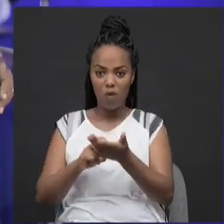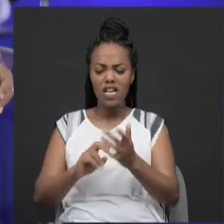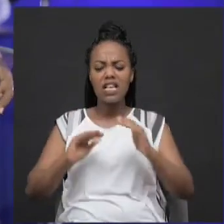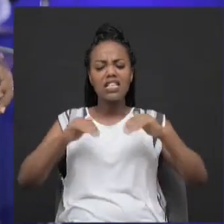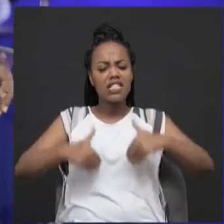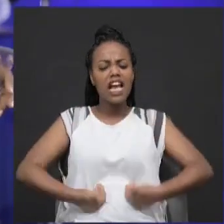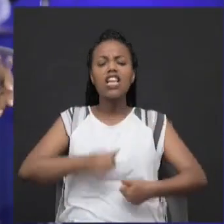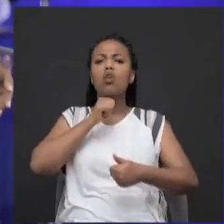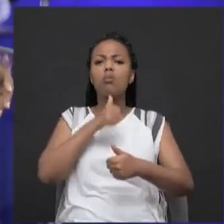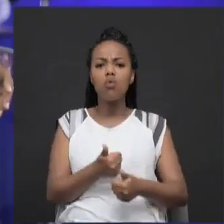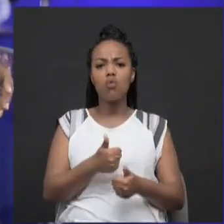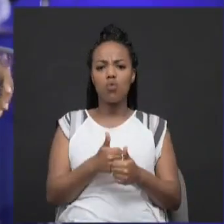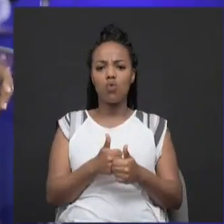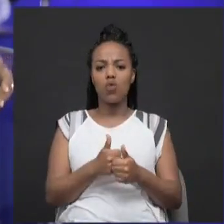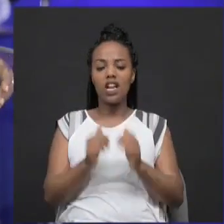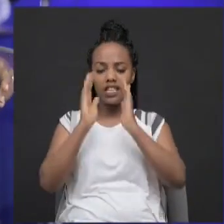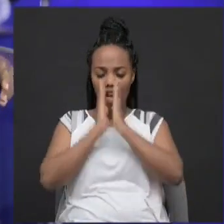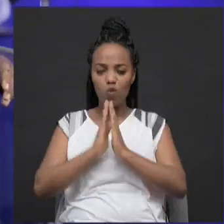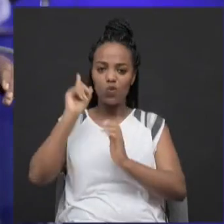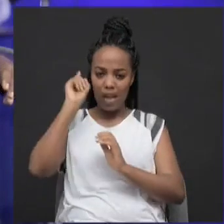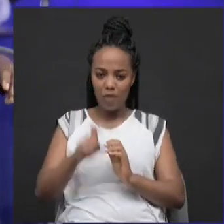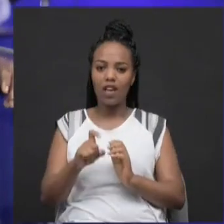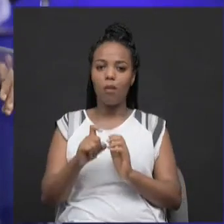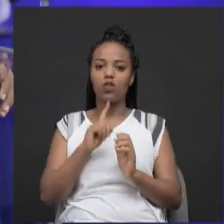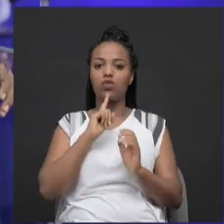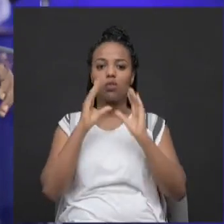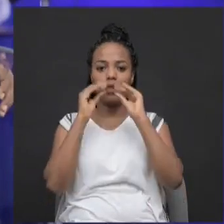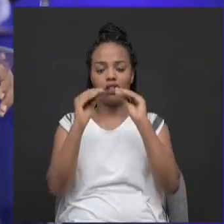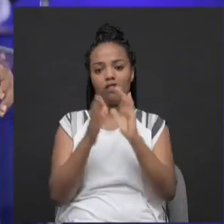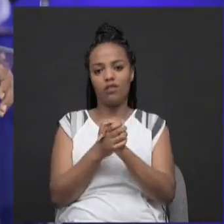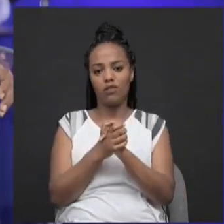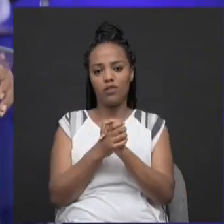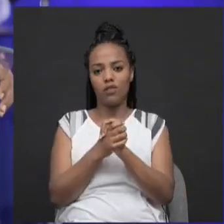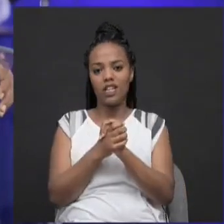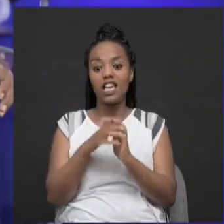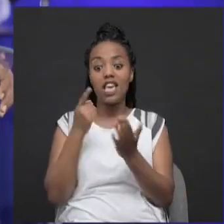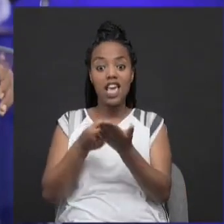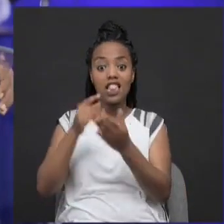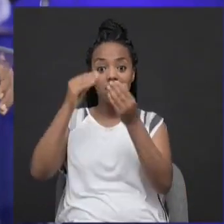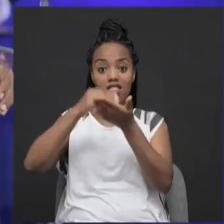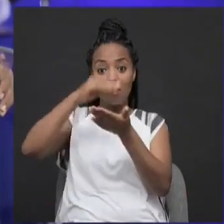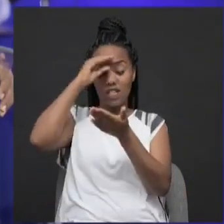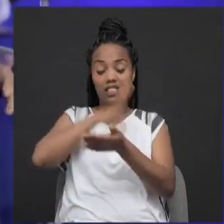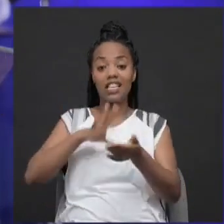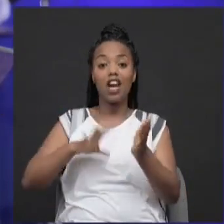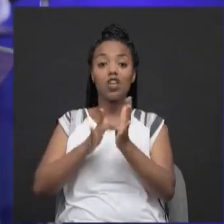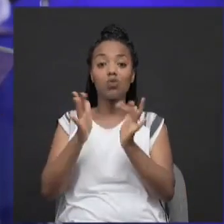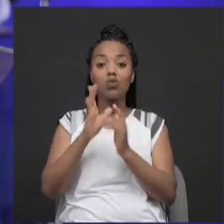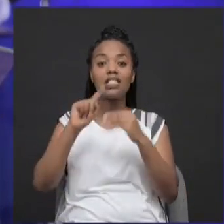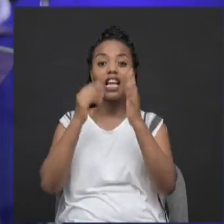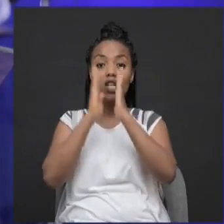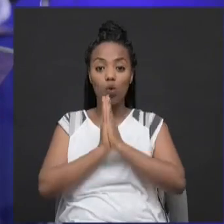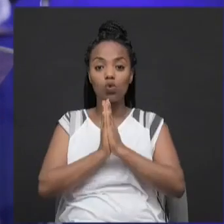ሳይታክቱ ሊጸልዩ እንደሚገባቸው ነው እየነገራቸው ያለው። ይሄ ትምህርት ጌታችን ኢየሱስ ክርስቶስ ስለ